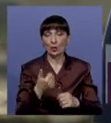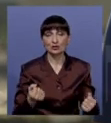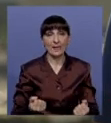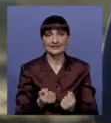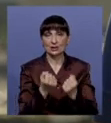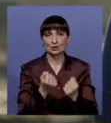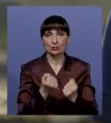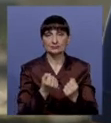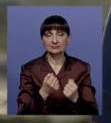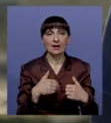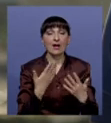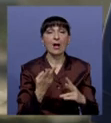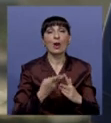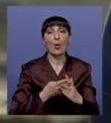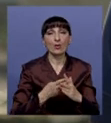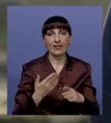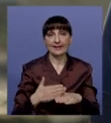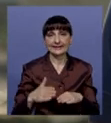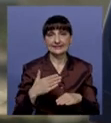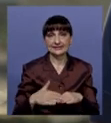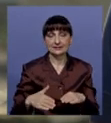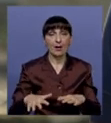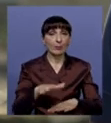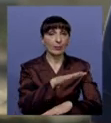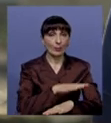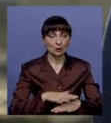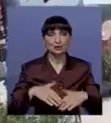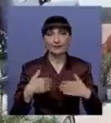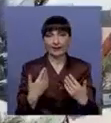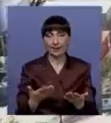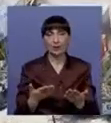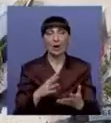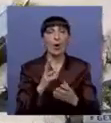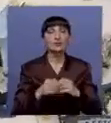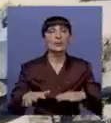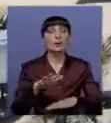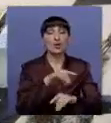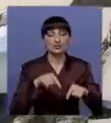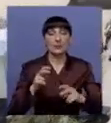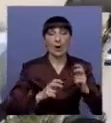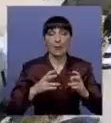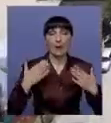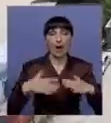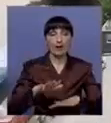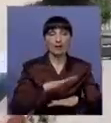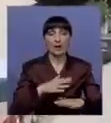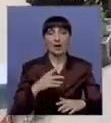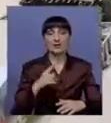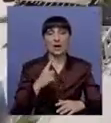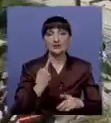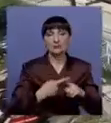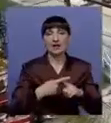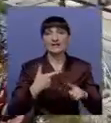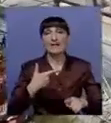виде предоставления льготных кредитов, площадей для производства. Общая площадь этого промышленного парка около